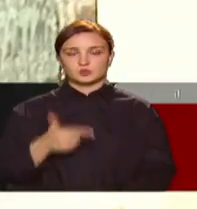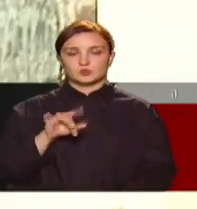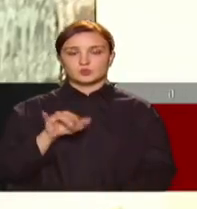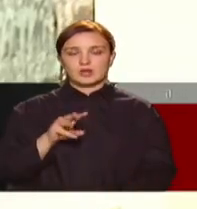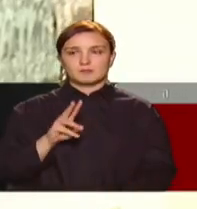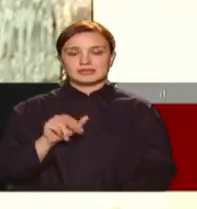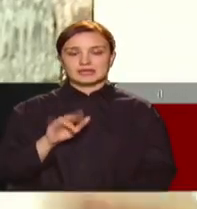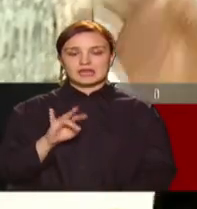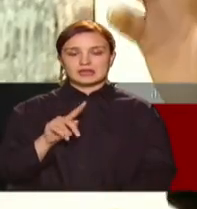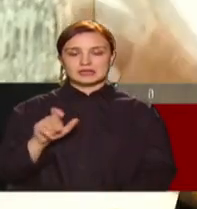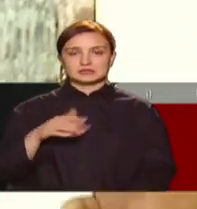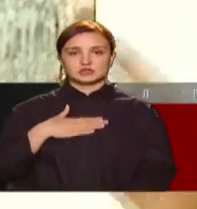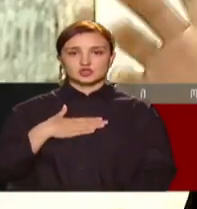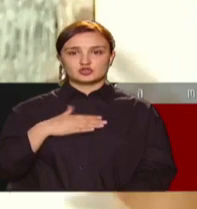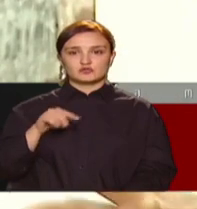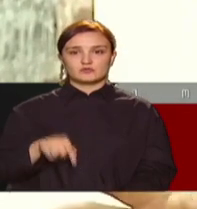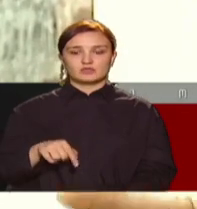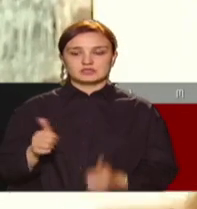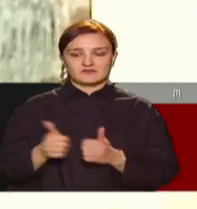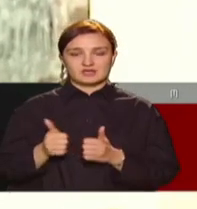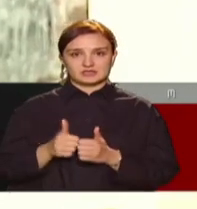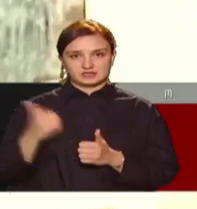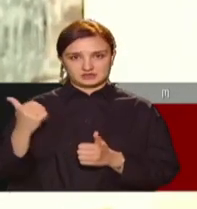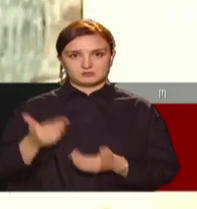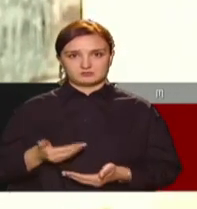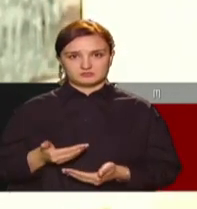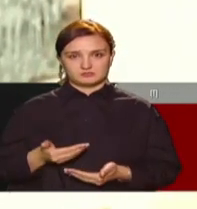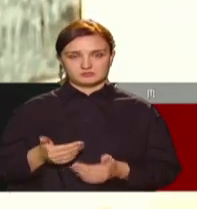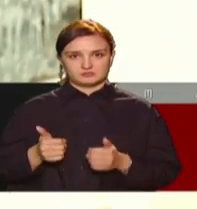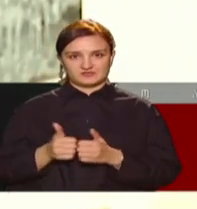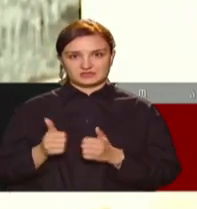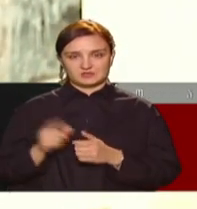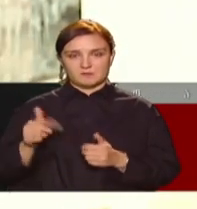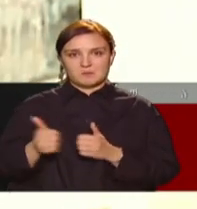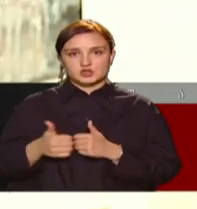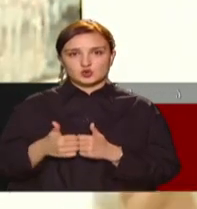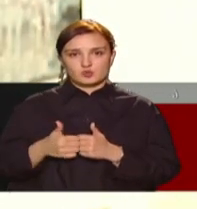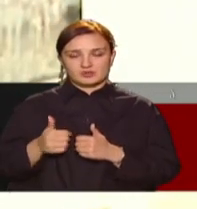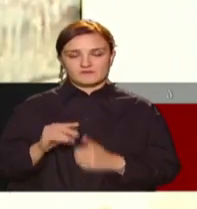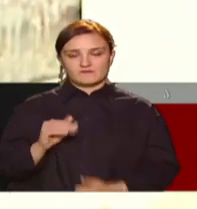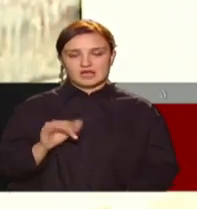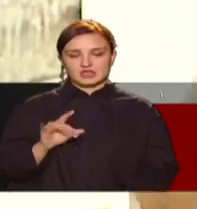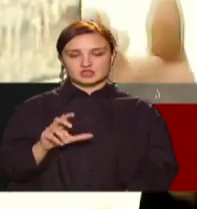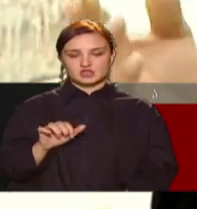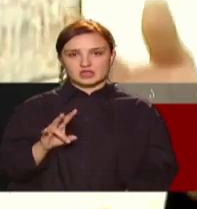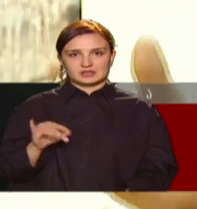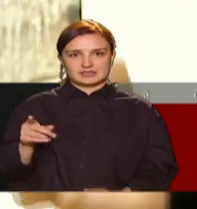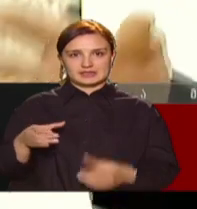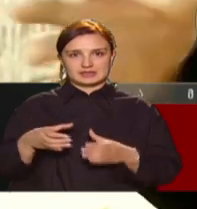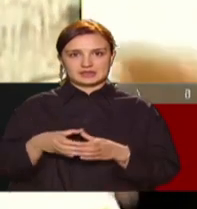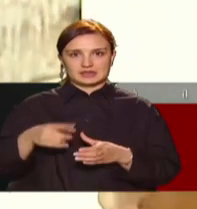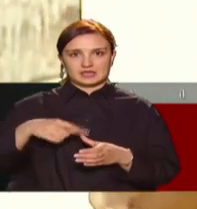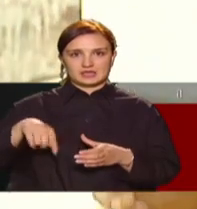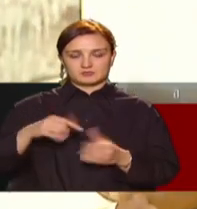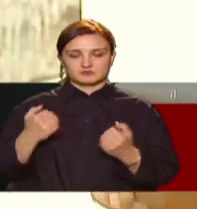თიკანაძე აქ ჩვენს გვერდით მეზობლად, ჩვენ თემის ფარჯიანების ერთ-ერთ თემის, რომელიც ახლა